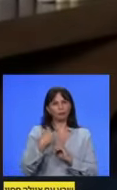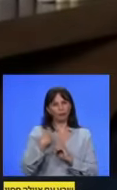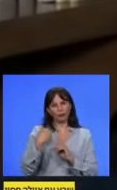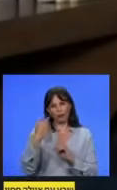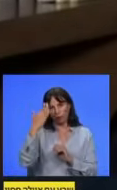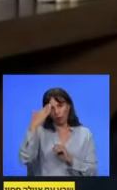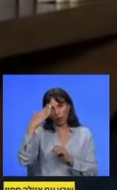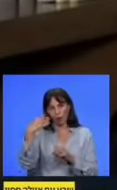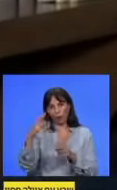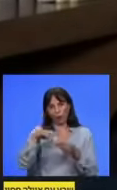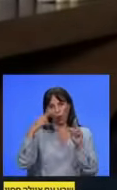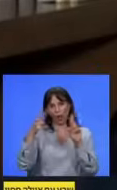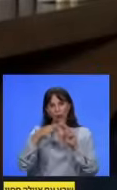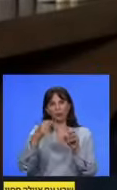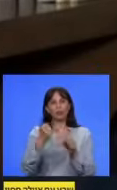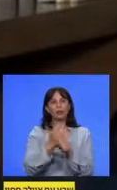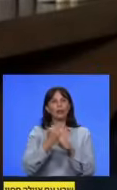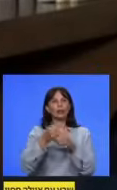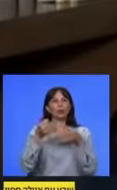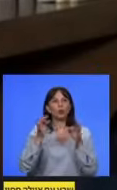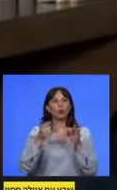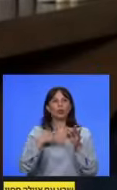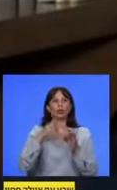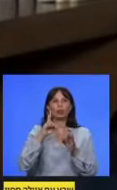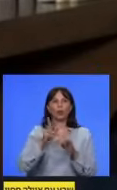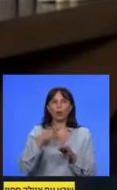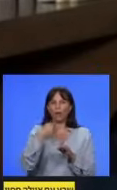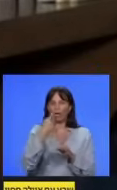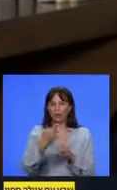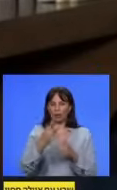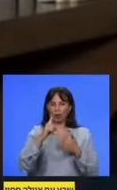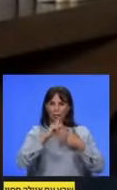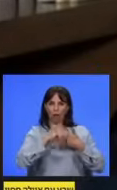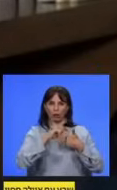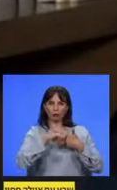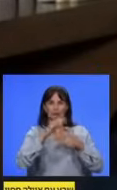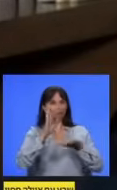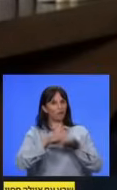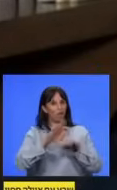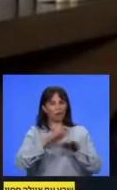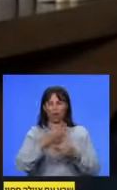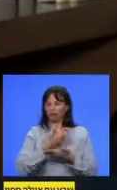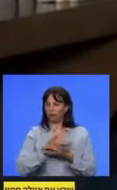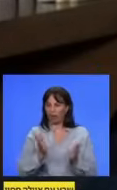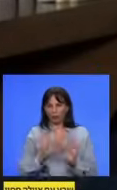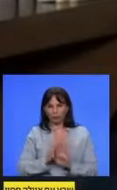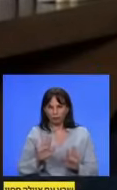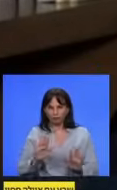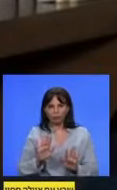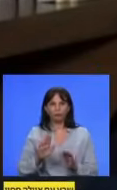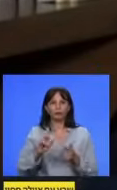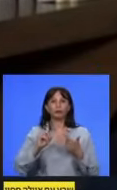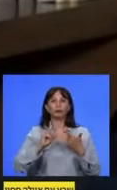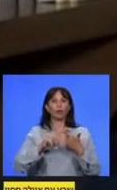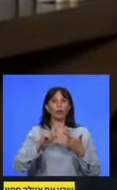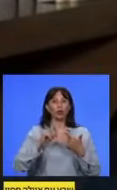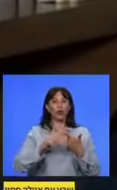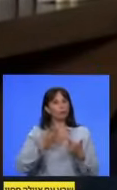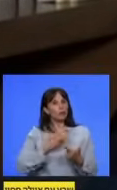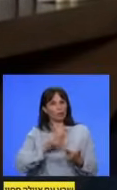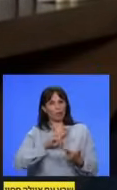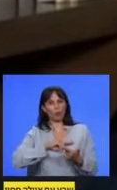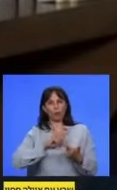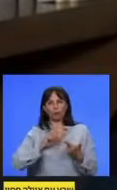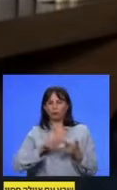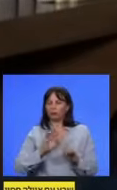מיוחדים, אני יכול לבוא ולהגיד שאחד, אין לו את ההכשרה. שתיים, אין לו את